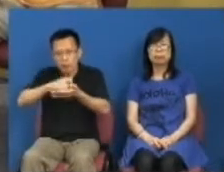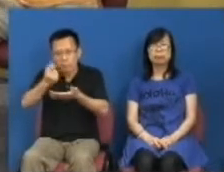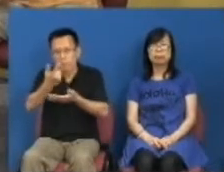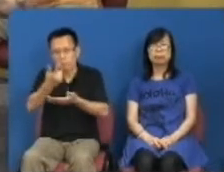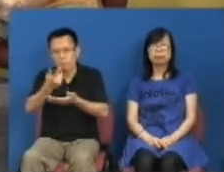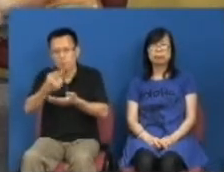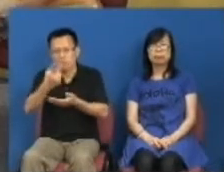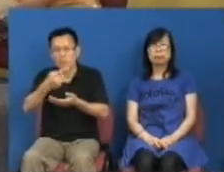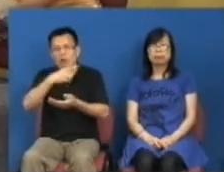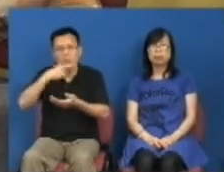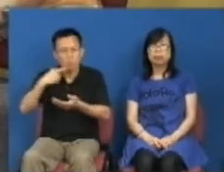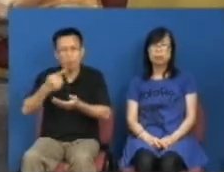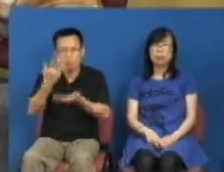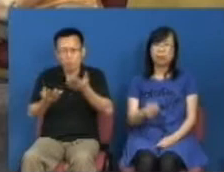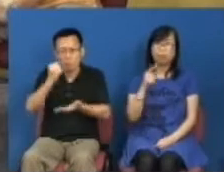格呢